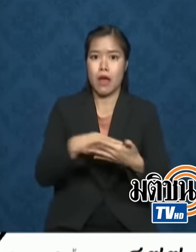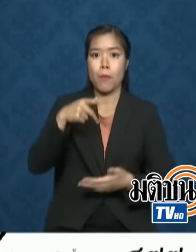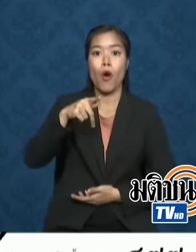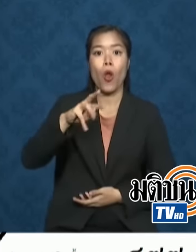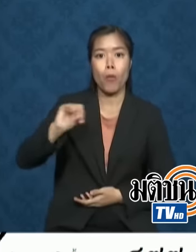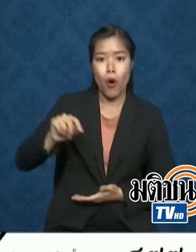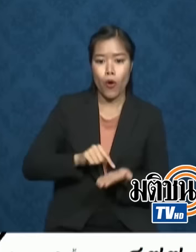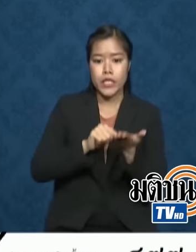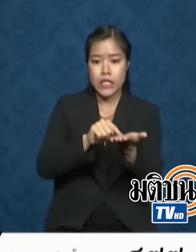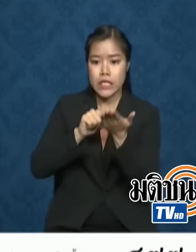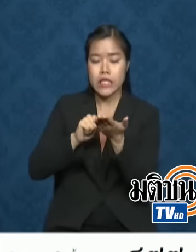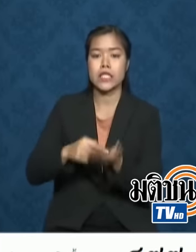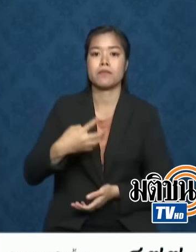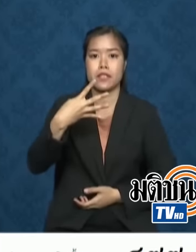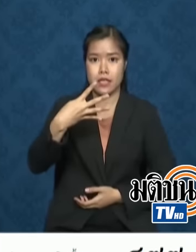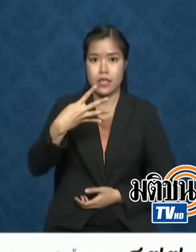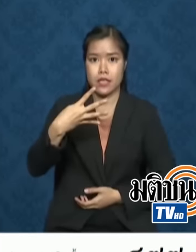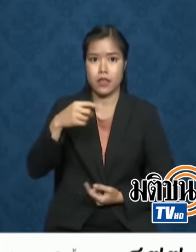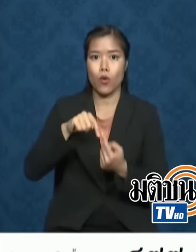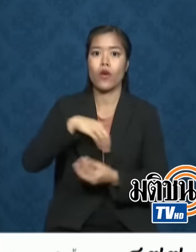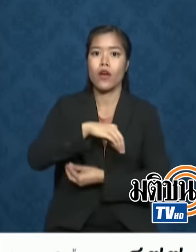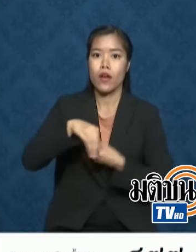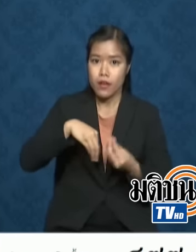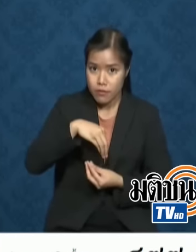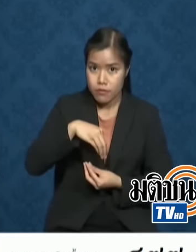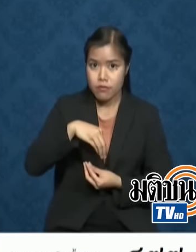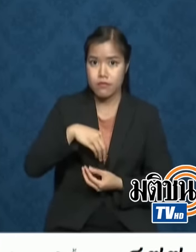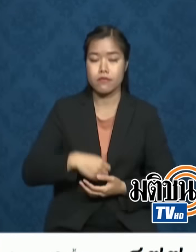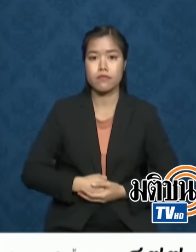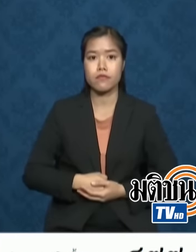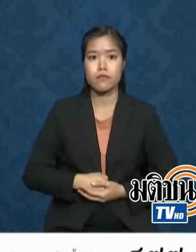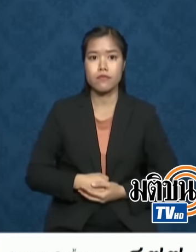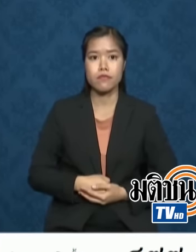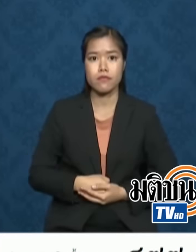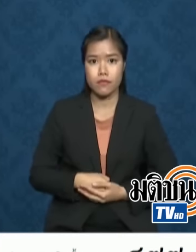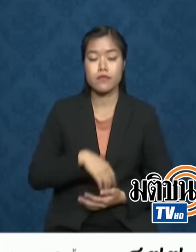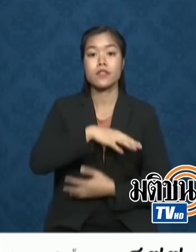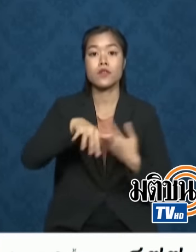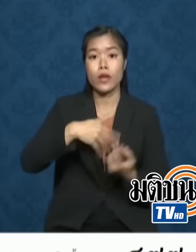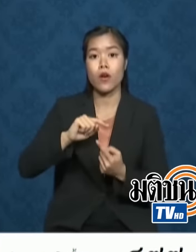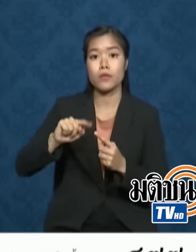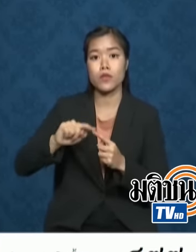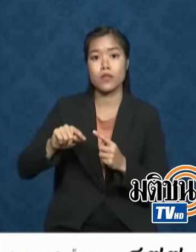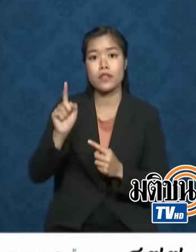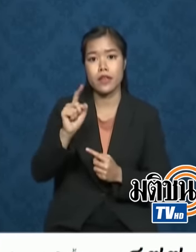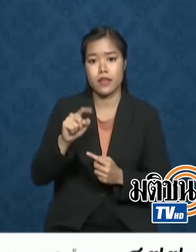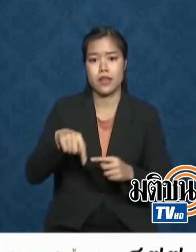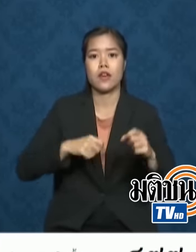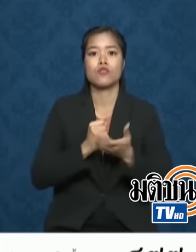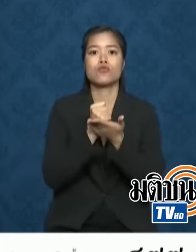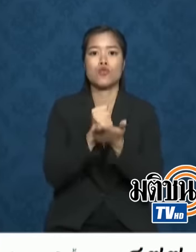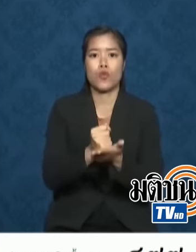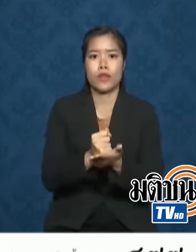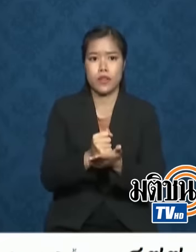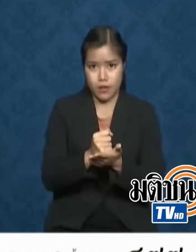ร่างด้วยกันที่เกี่ยวข้องกับสิ่งแวดล้อมโดยเฉพาะร่างพรบฝุ่นพิษและการก่อมลพิษข้ามพรมแดนซึ่งจะเป็นฐานรากที่สำคัญให้กับตึก